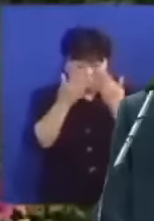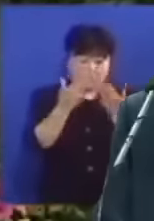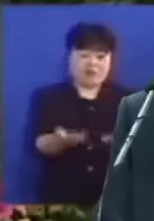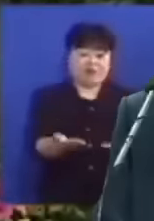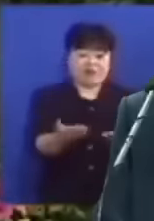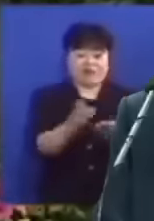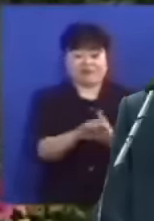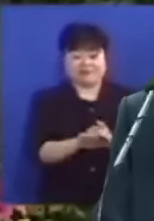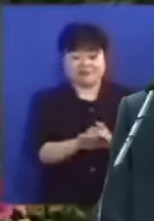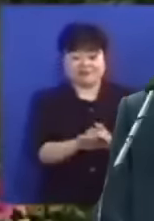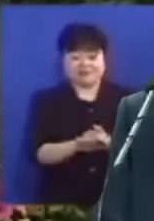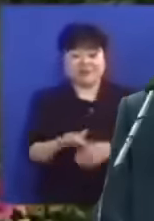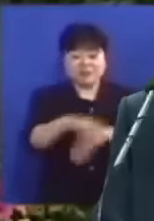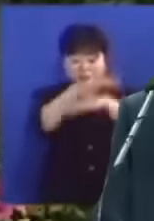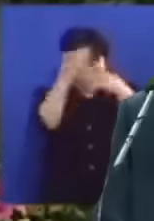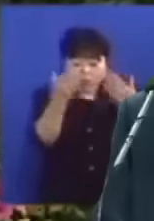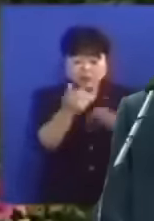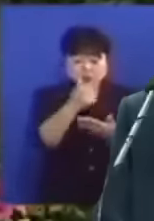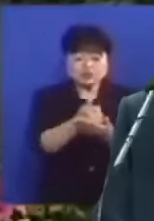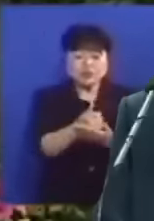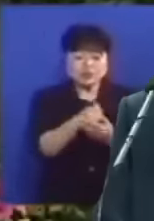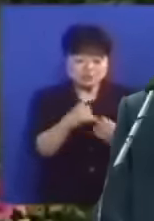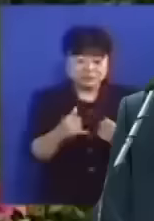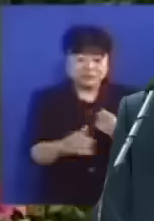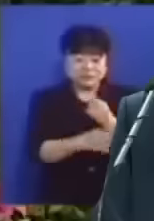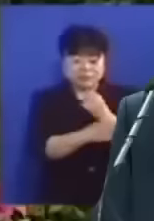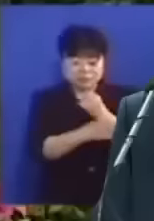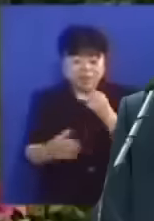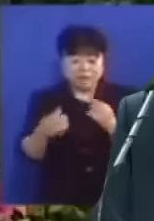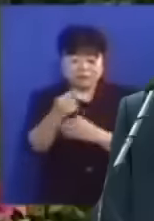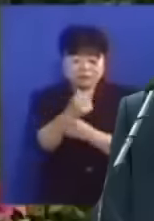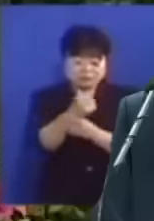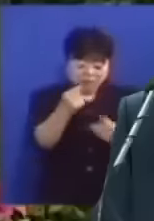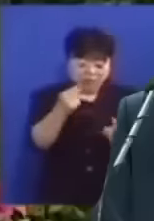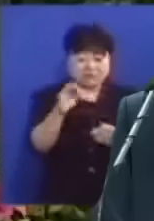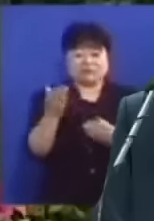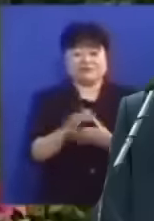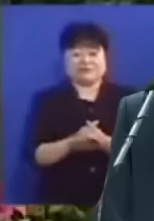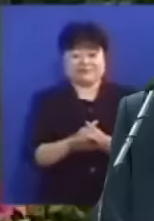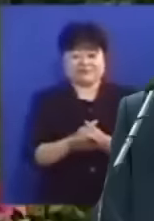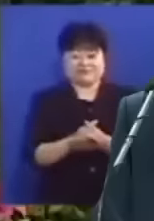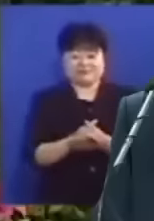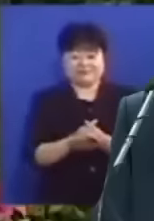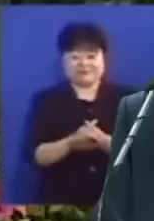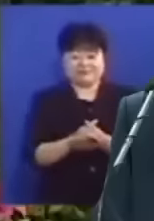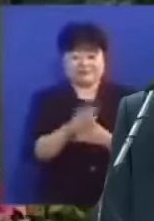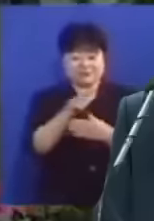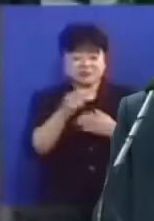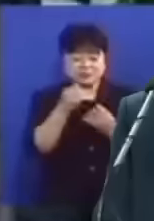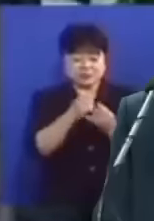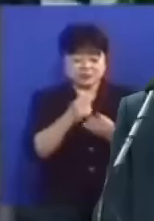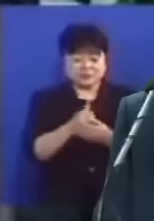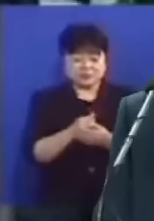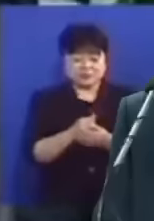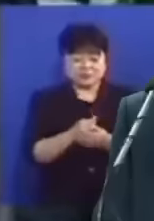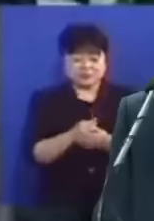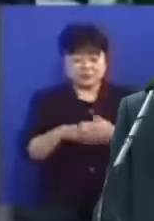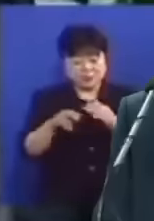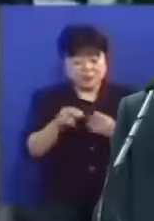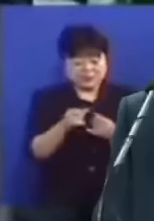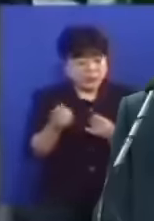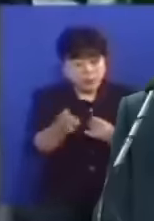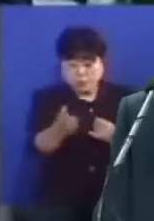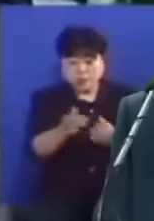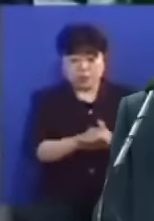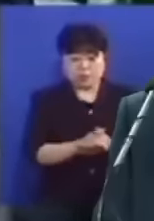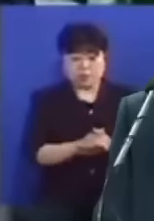열리고 모든 죄수들이 쇠고랑이 다 풀리고 그중 죄수들이 한 놈도 도망 안